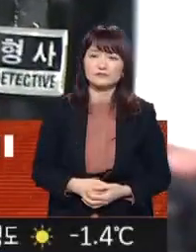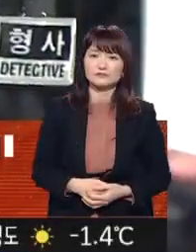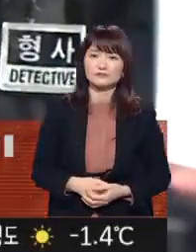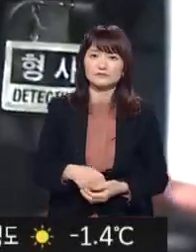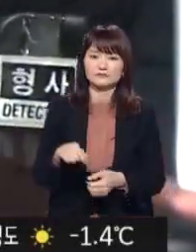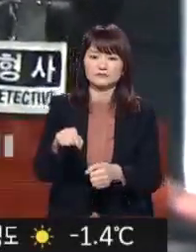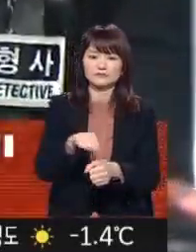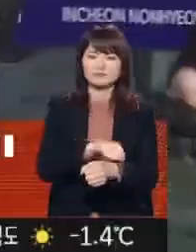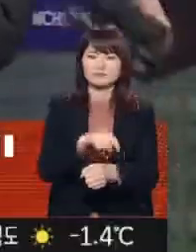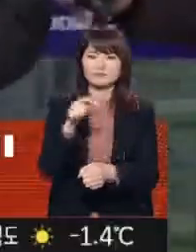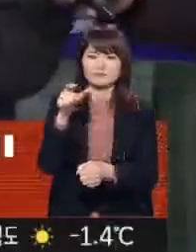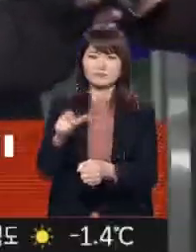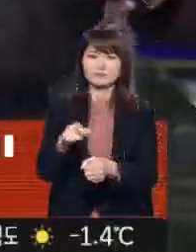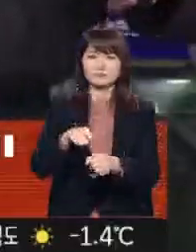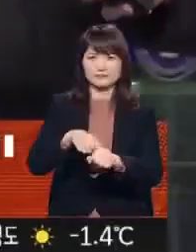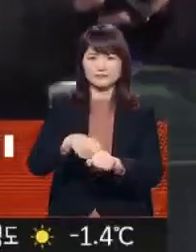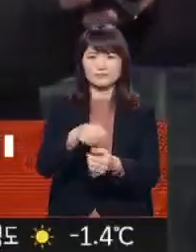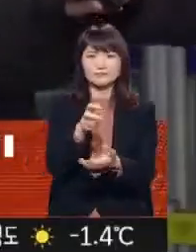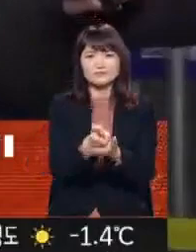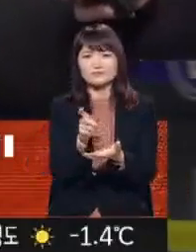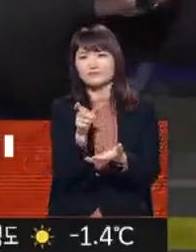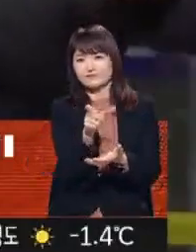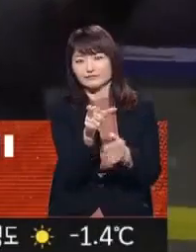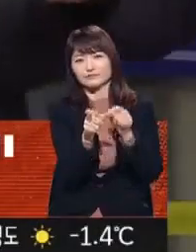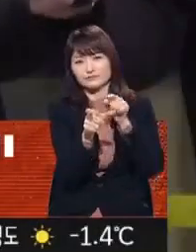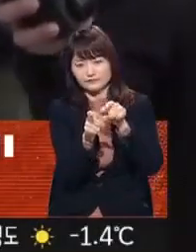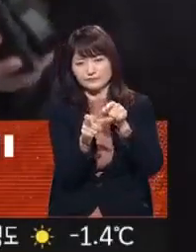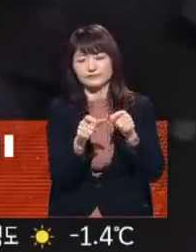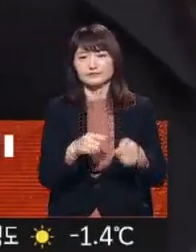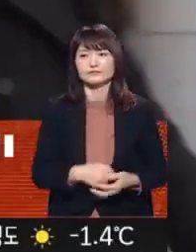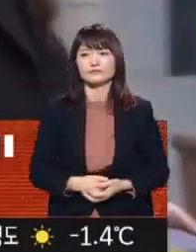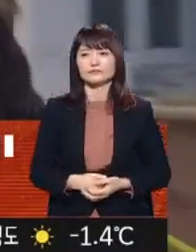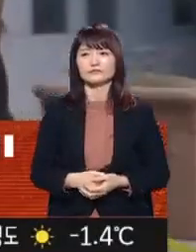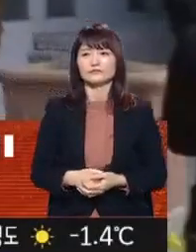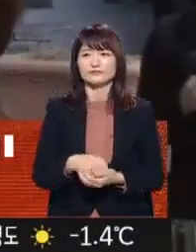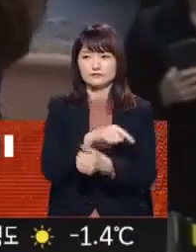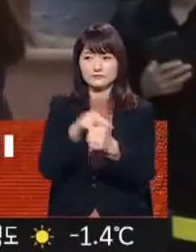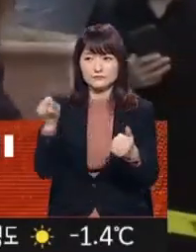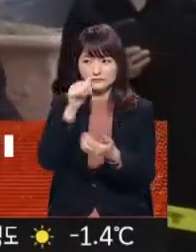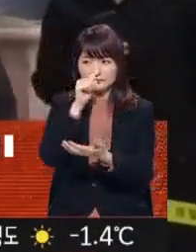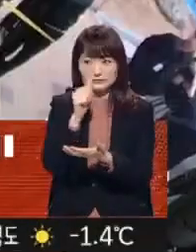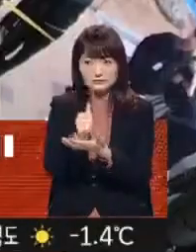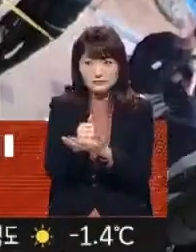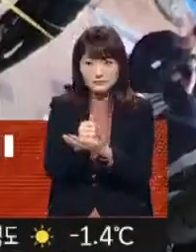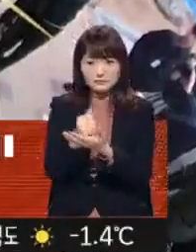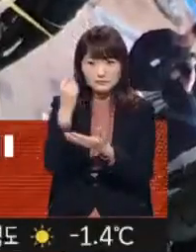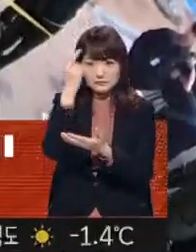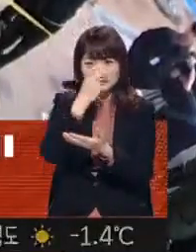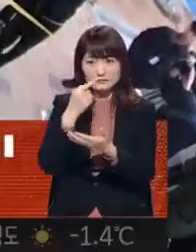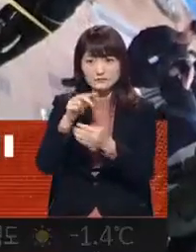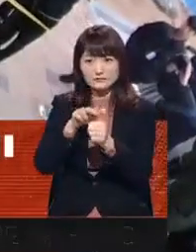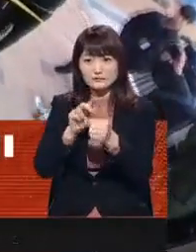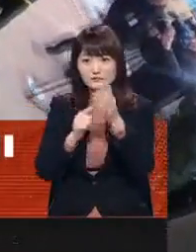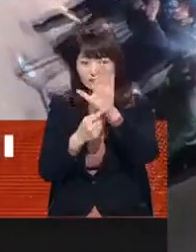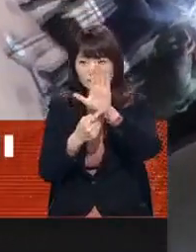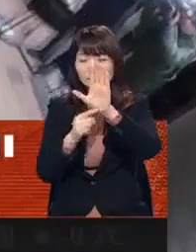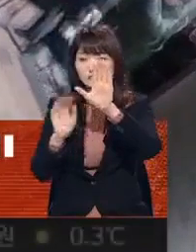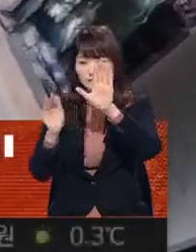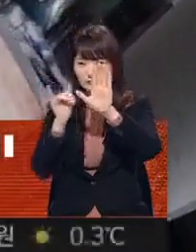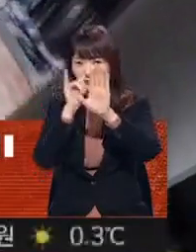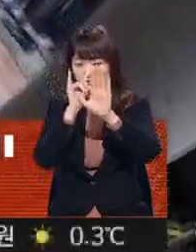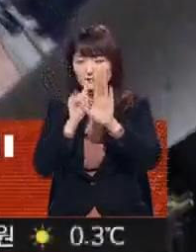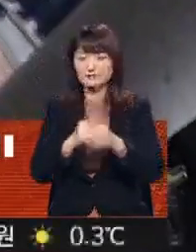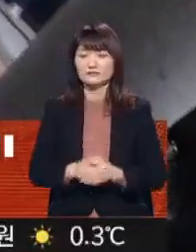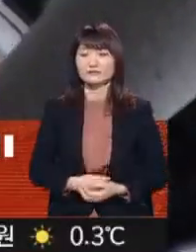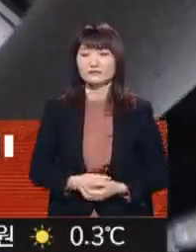특정 강력 처벌 등에 관한 법률에 따라서 제가 봤을 때 살인죄 신상 공개 대상이 되는 거예요 그렇기 때문에이 부분에 대해서는